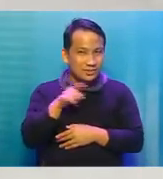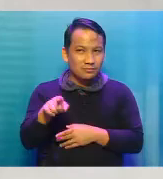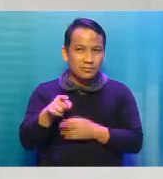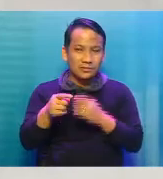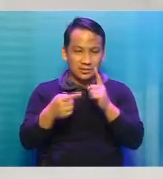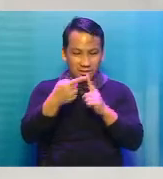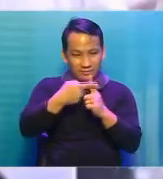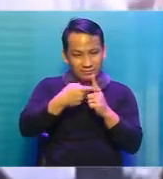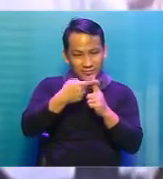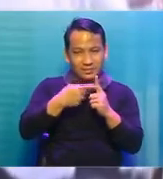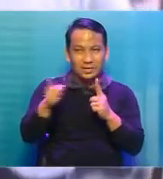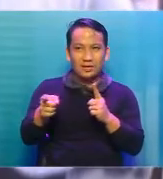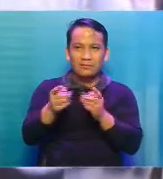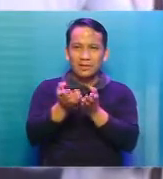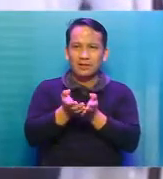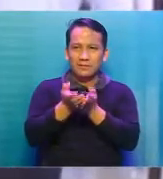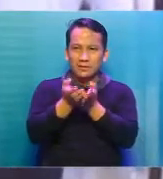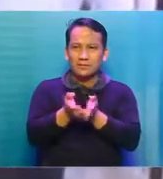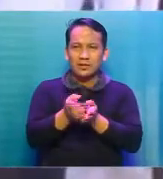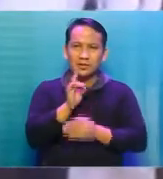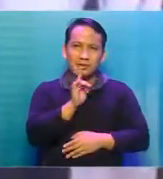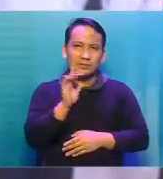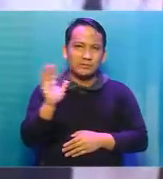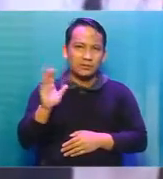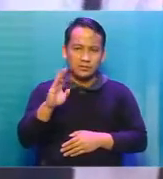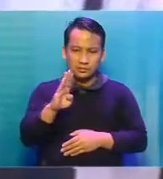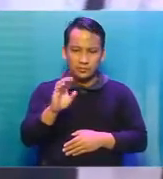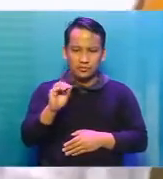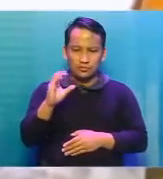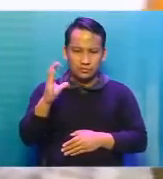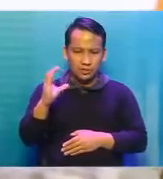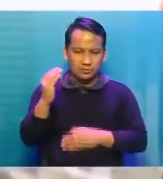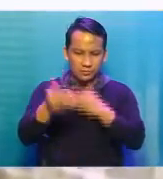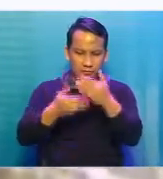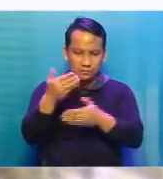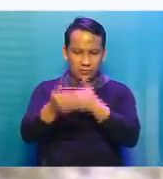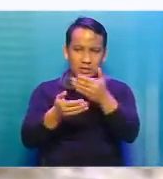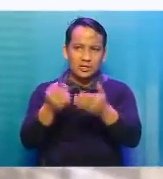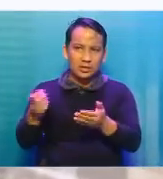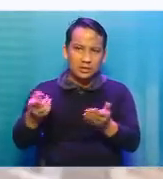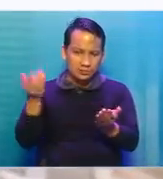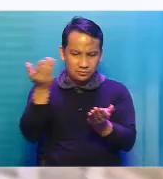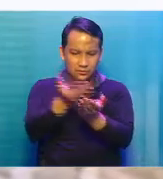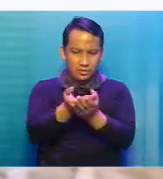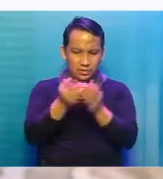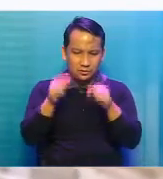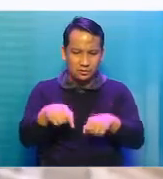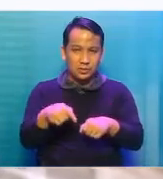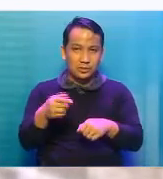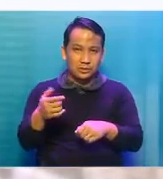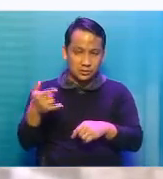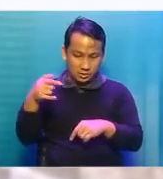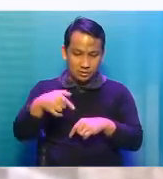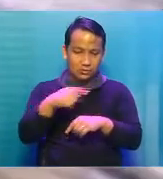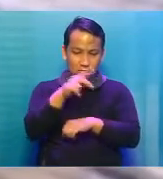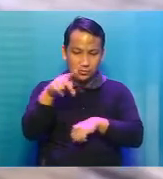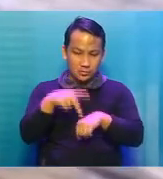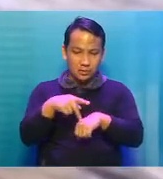ang mga bakuna. Nangako din ang customs ng mas mabilis na proseso para sa pagdating ng mga bakuna sa entry point sa